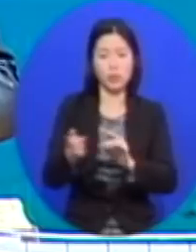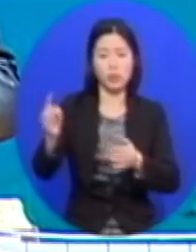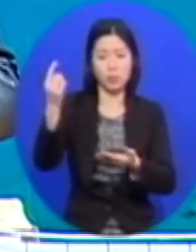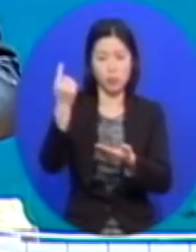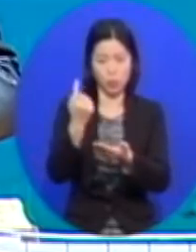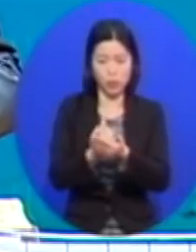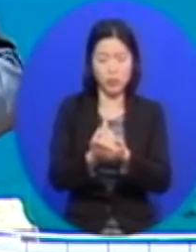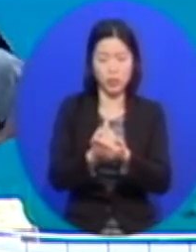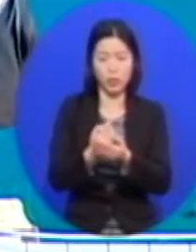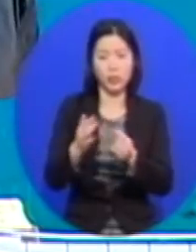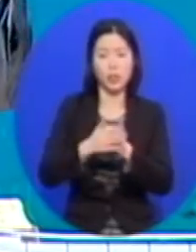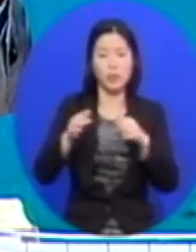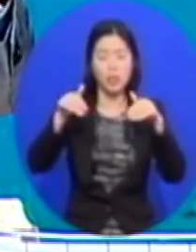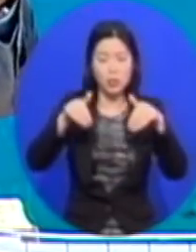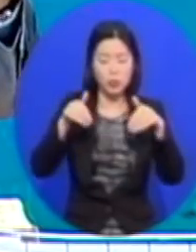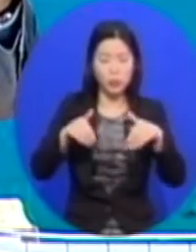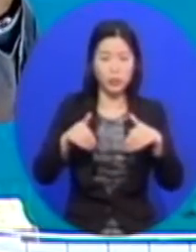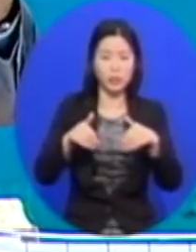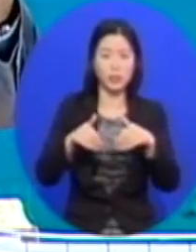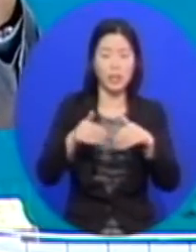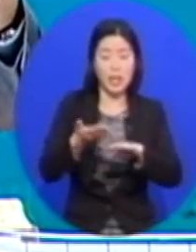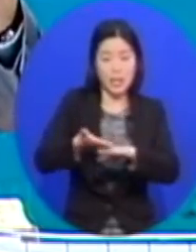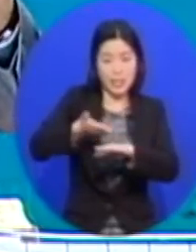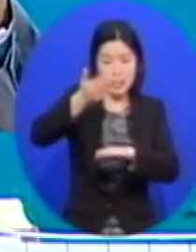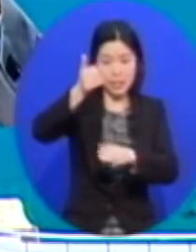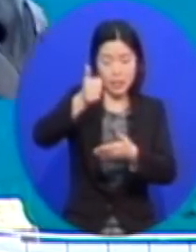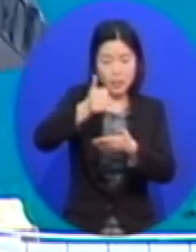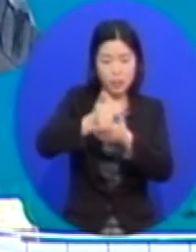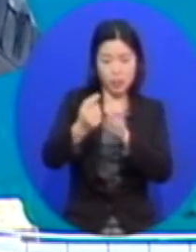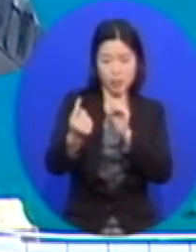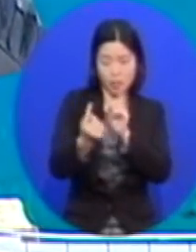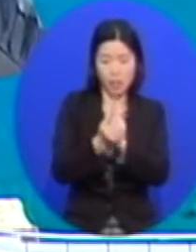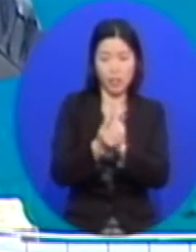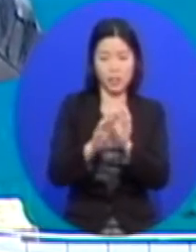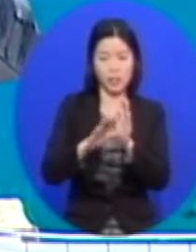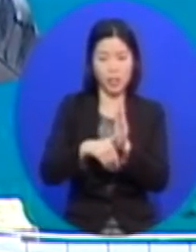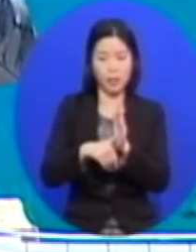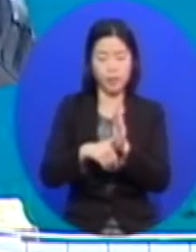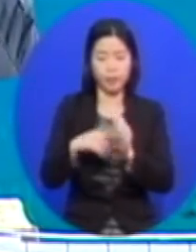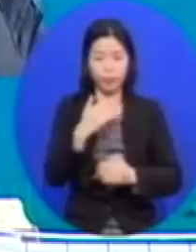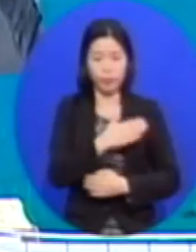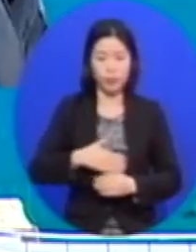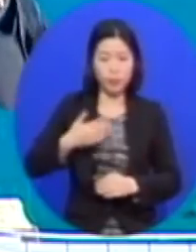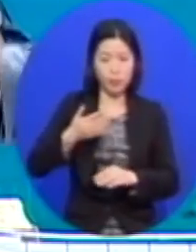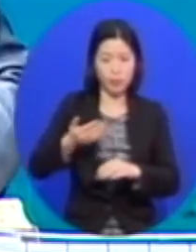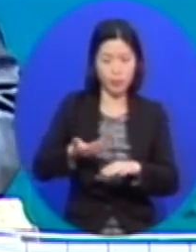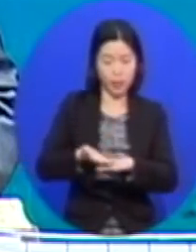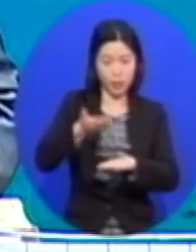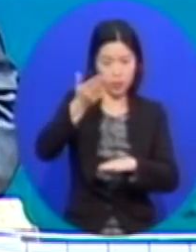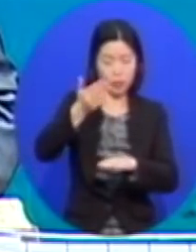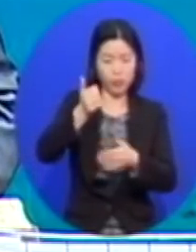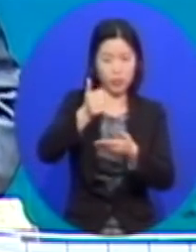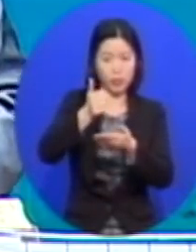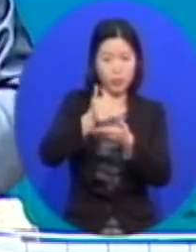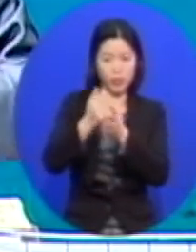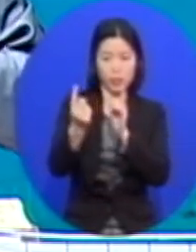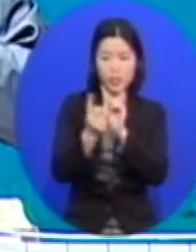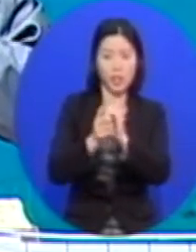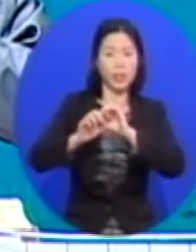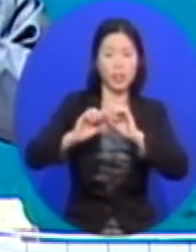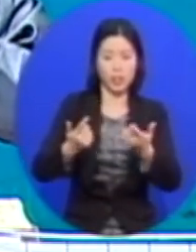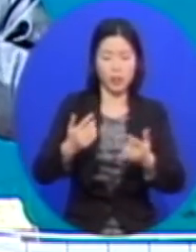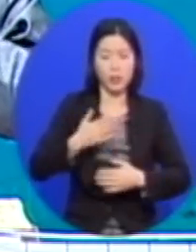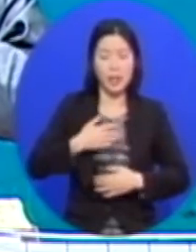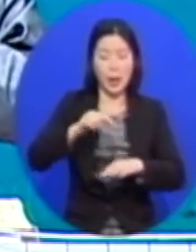종들은 상전을 대할 때 육신으로 있는 상점 만대 할게 아니고 내